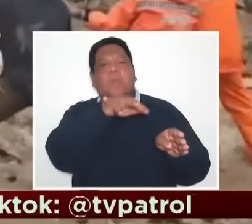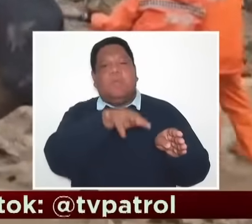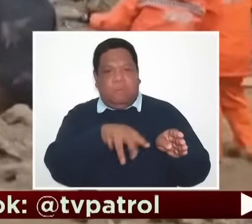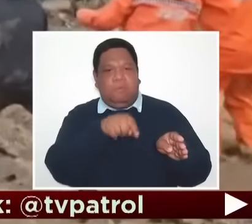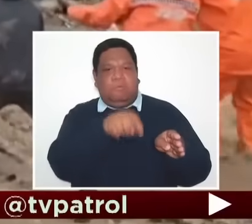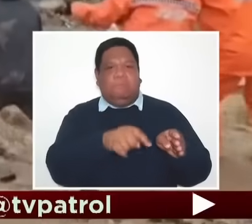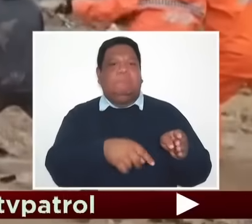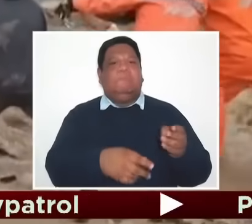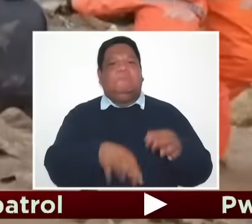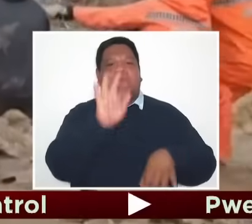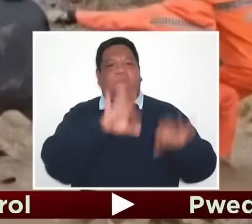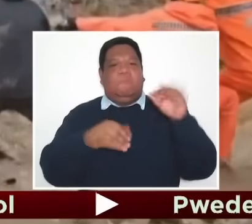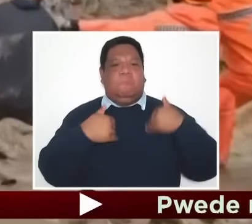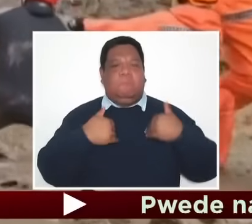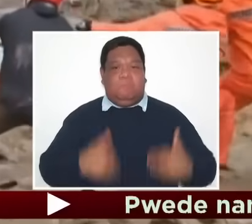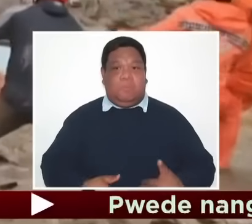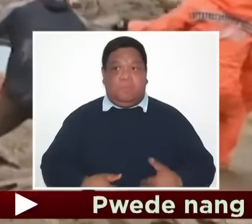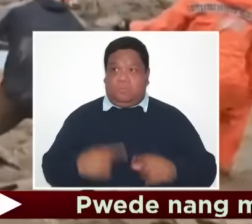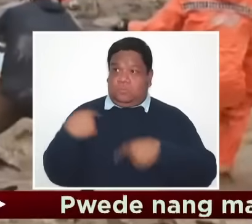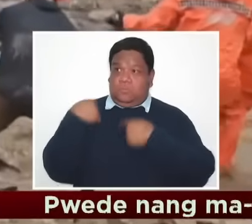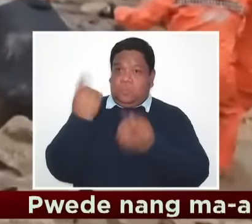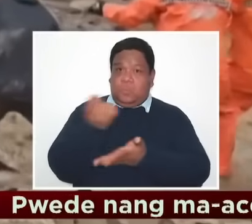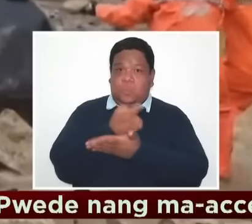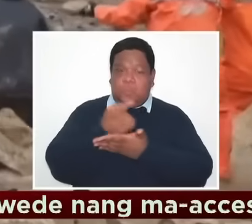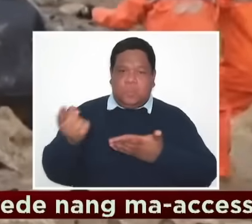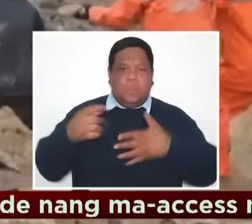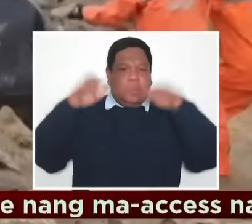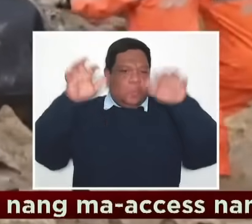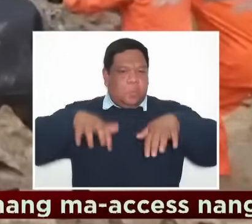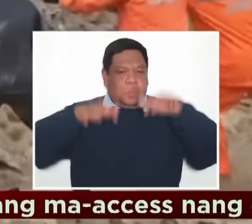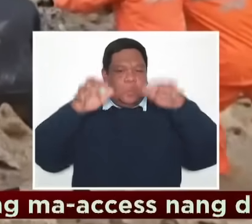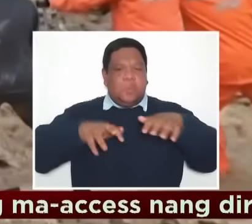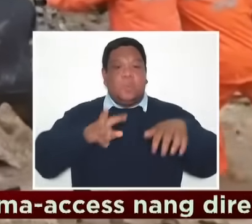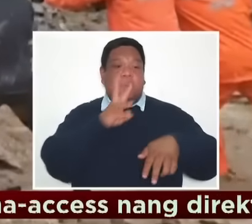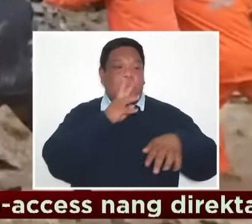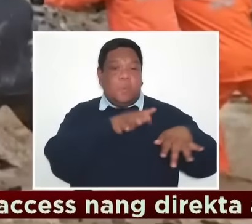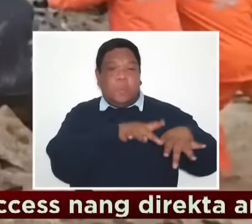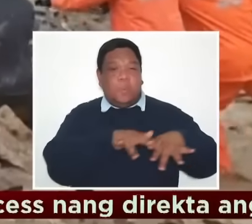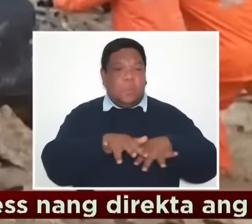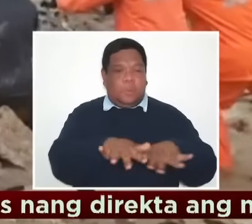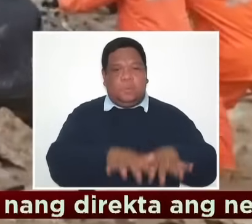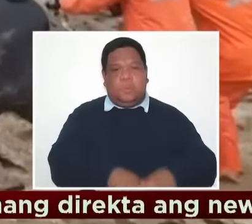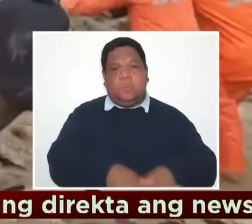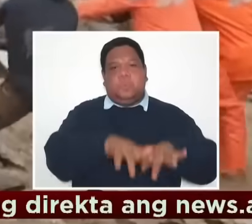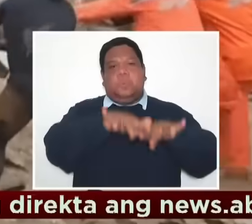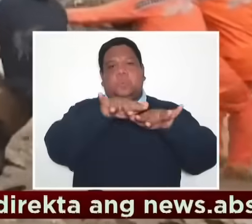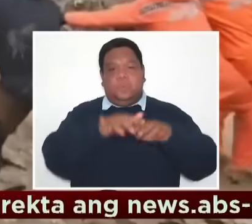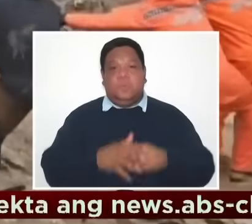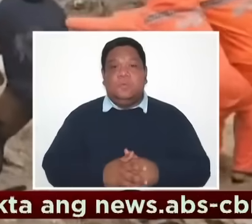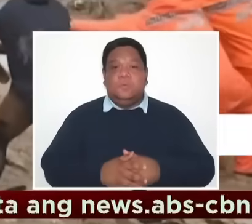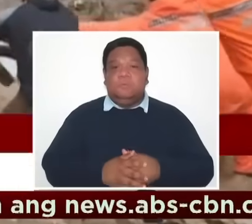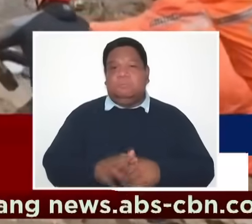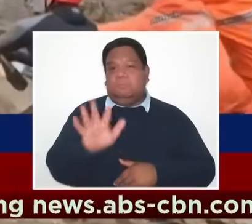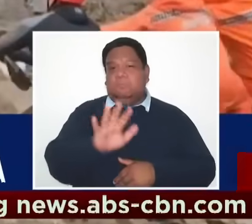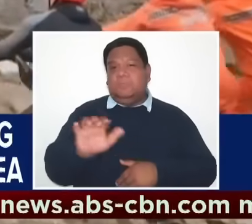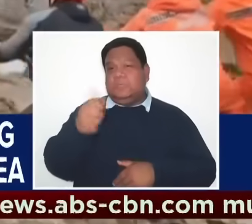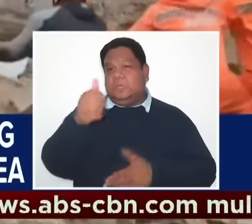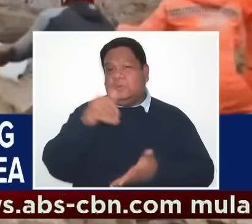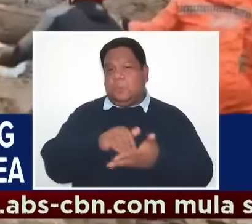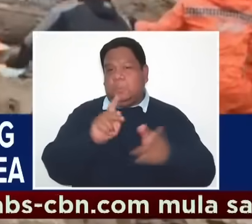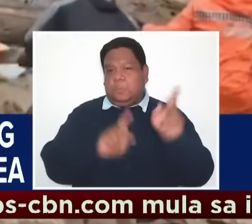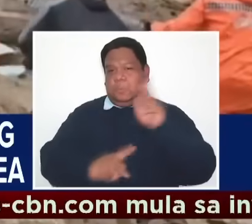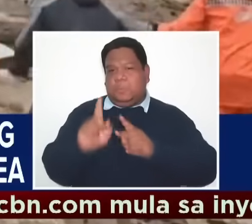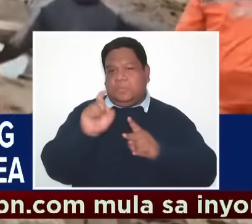pa na siyang nagdulot ng pag-apaw ng ilog sa North Cheongcheong Province. Mahigit 10,000 na ang inilikas dahil sa matinding